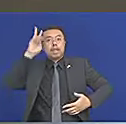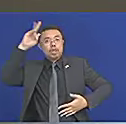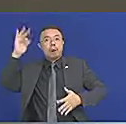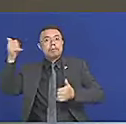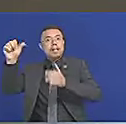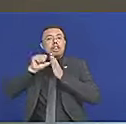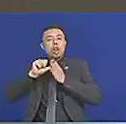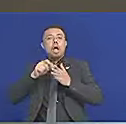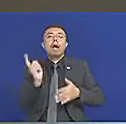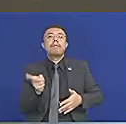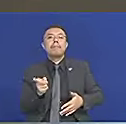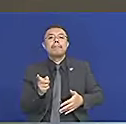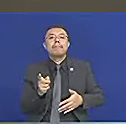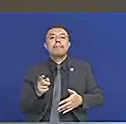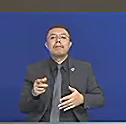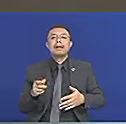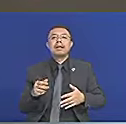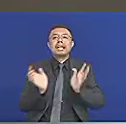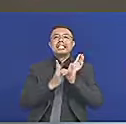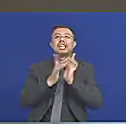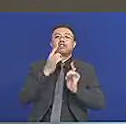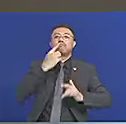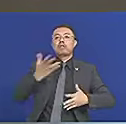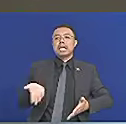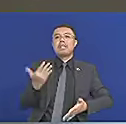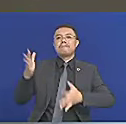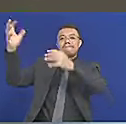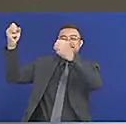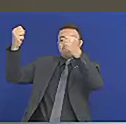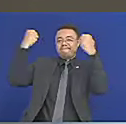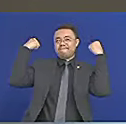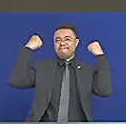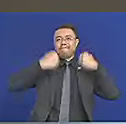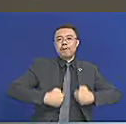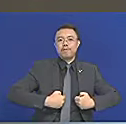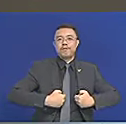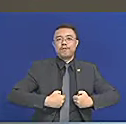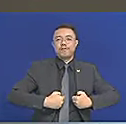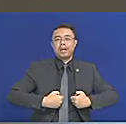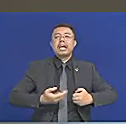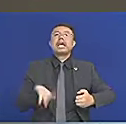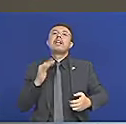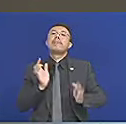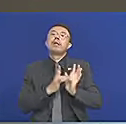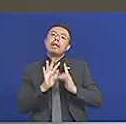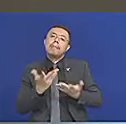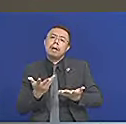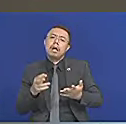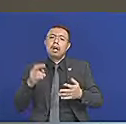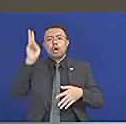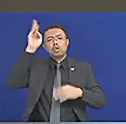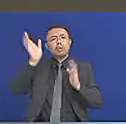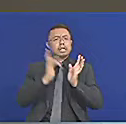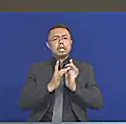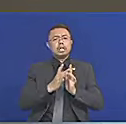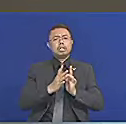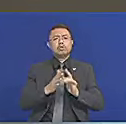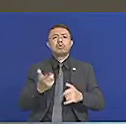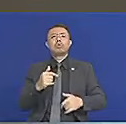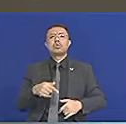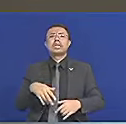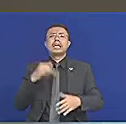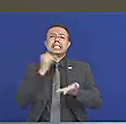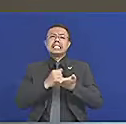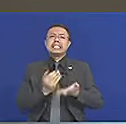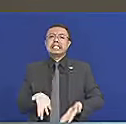itu? Mengenakan hidupnya Yesus. Apa itu hidupnya Yesus? Tuhan Yesus hanya